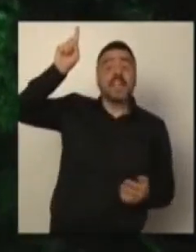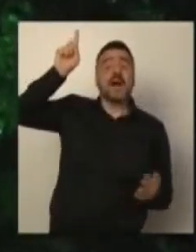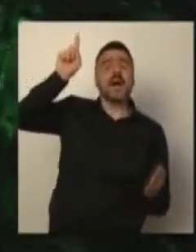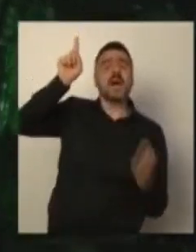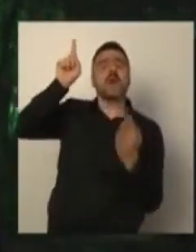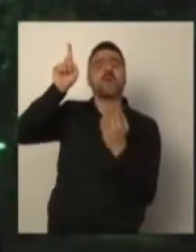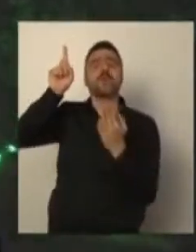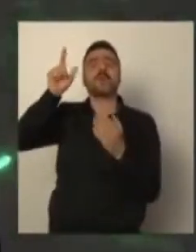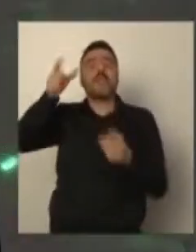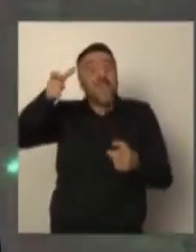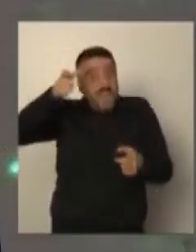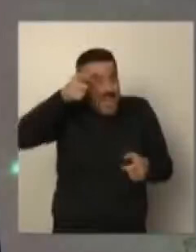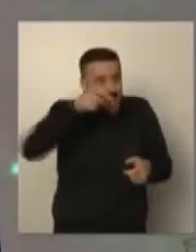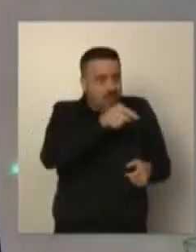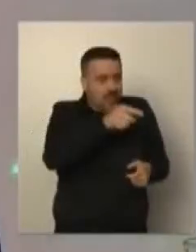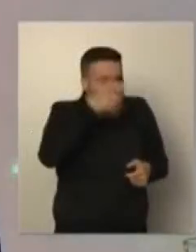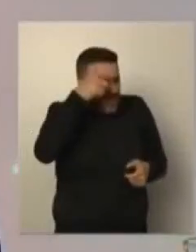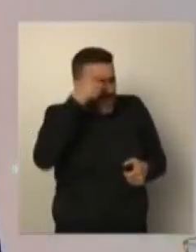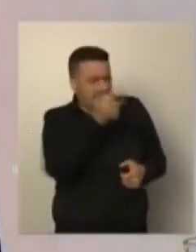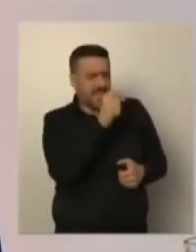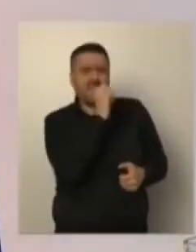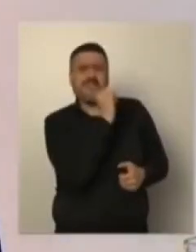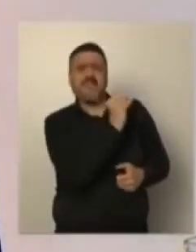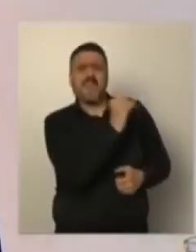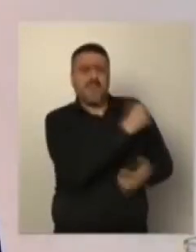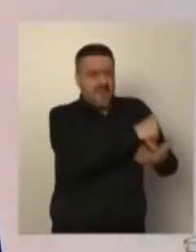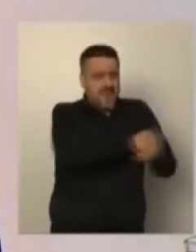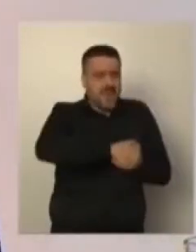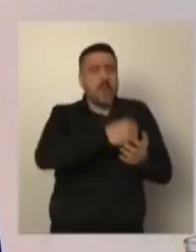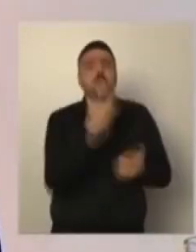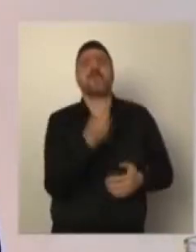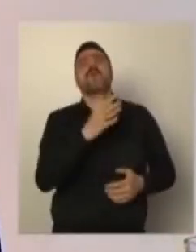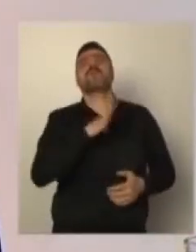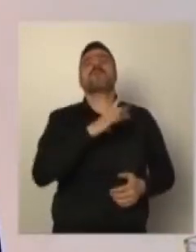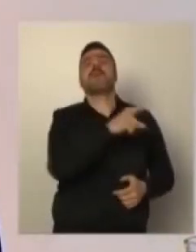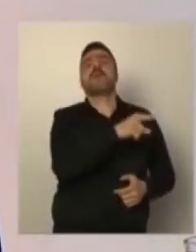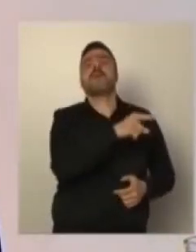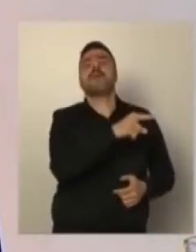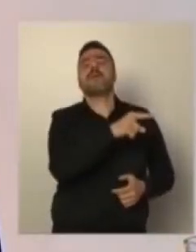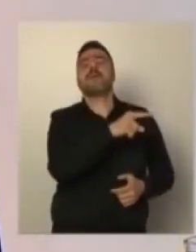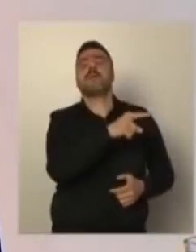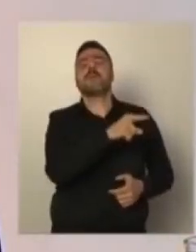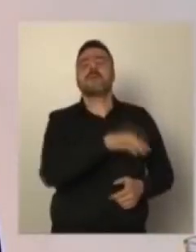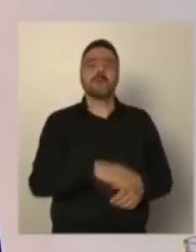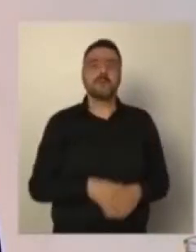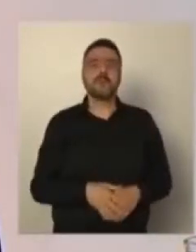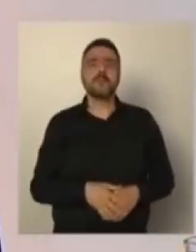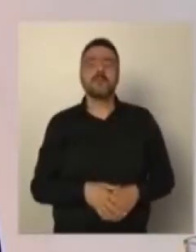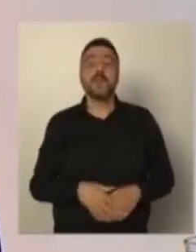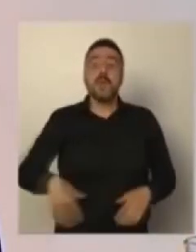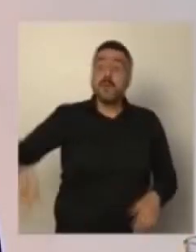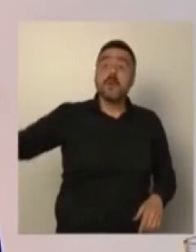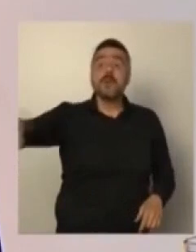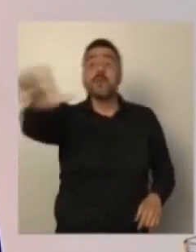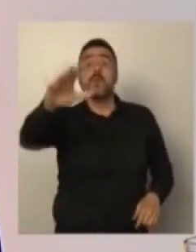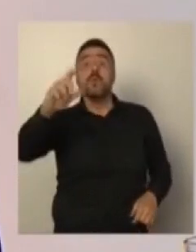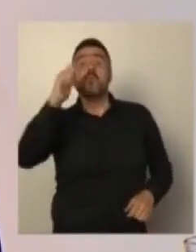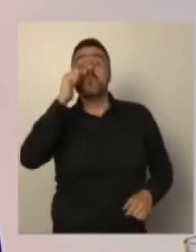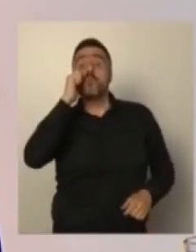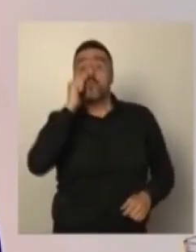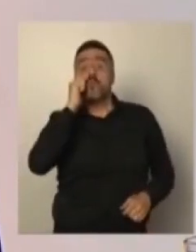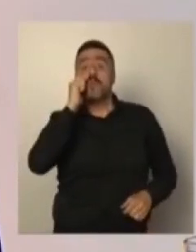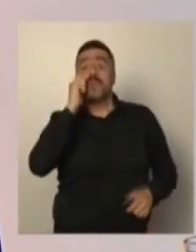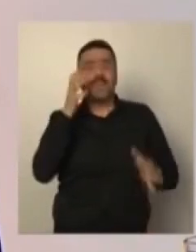çok nankördür. Değerli kardeşlerim, özellikle millet olarak, müminler olarak